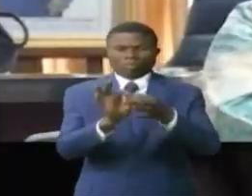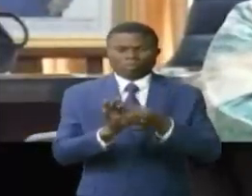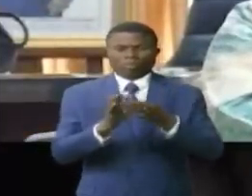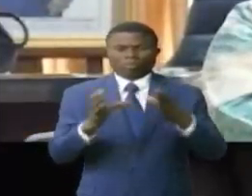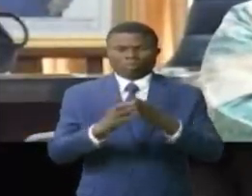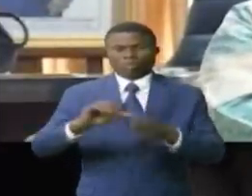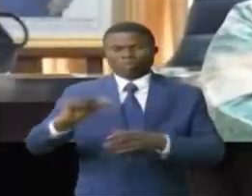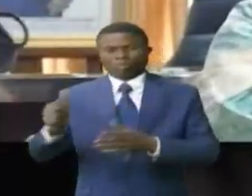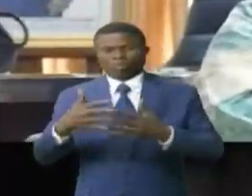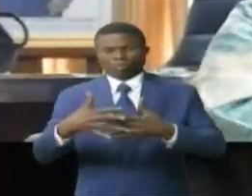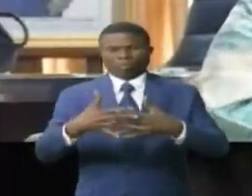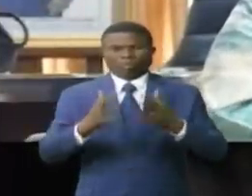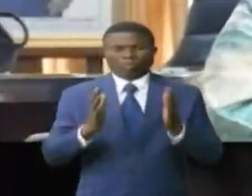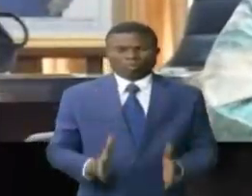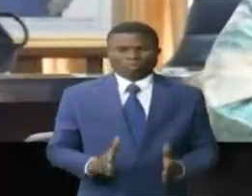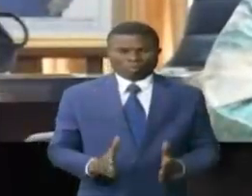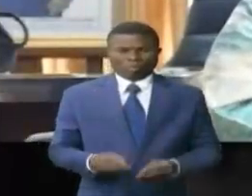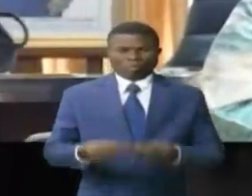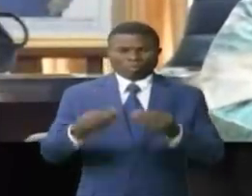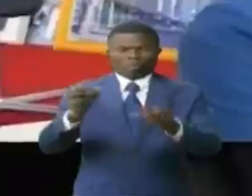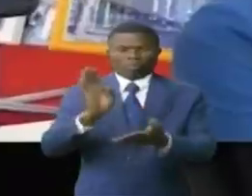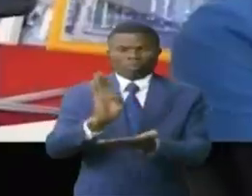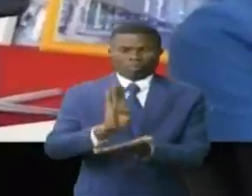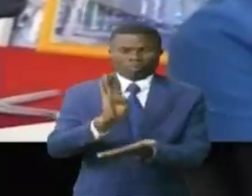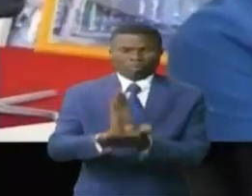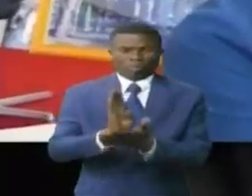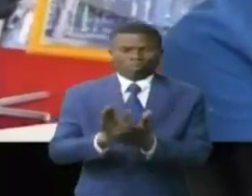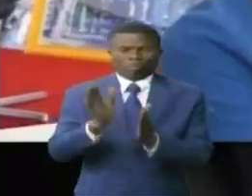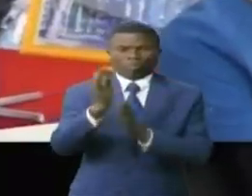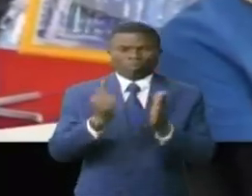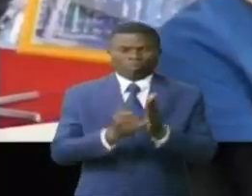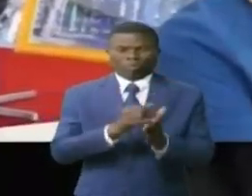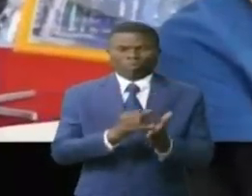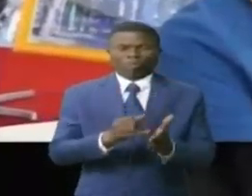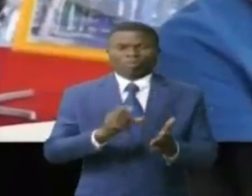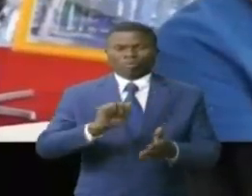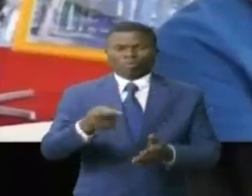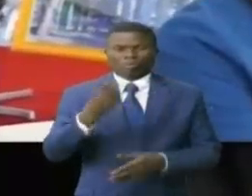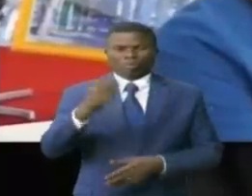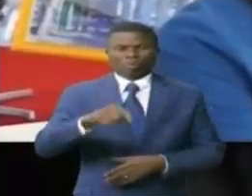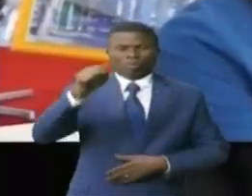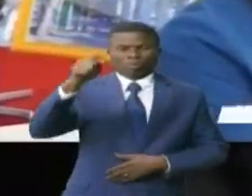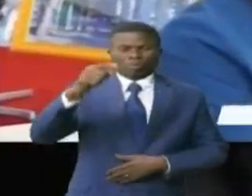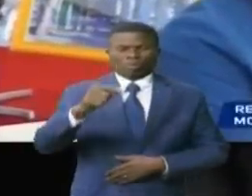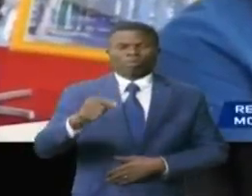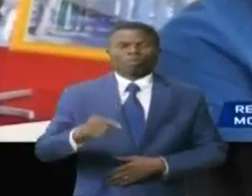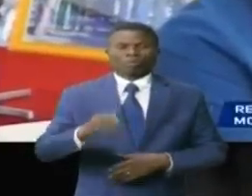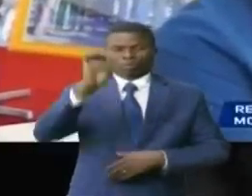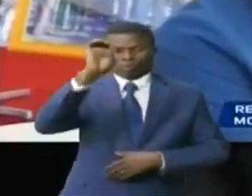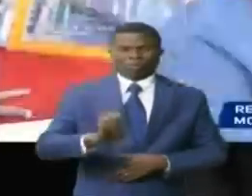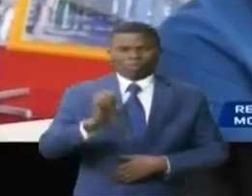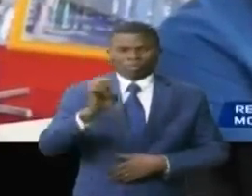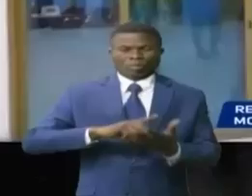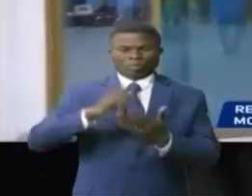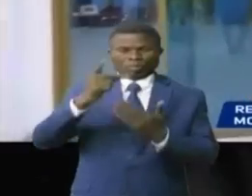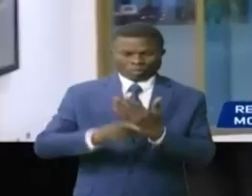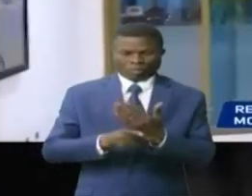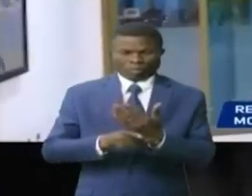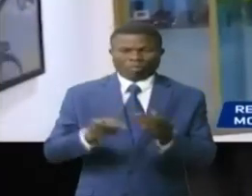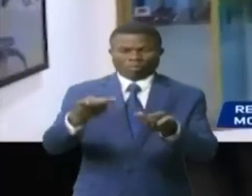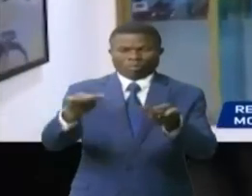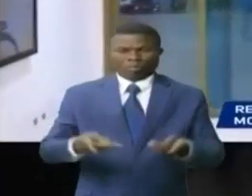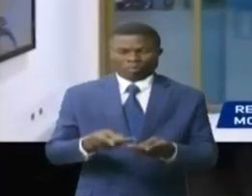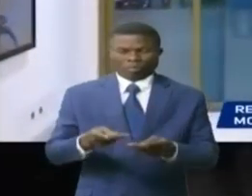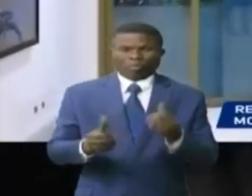avec d'autres partenaires. Doté d'un budget de 16,2 millions d'euros, ce projet a comme champ d'intervention les